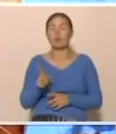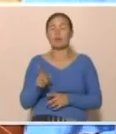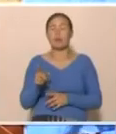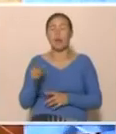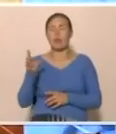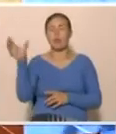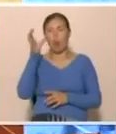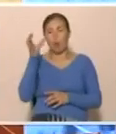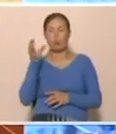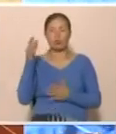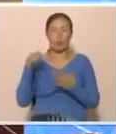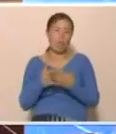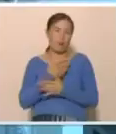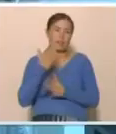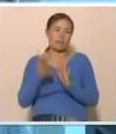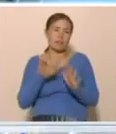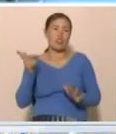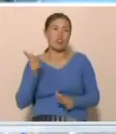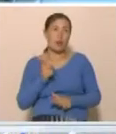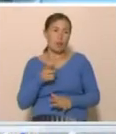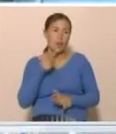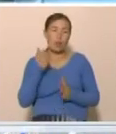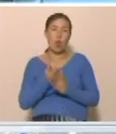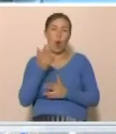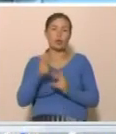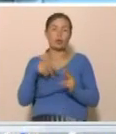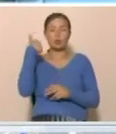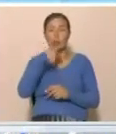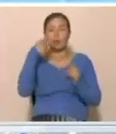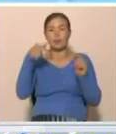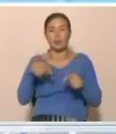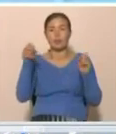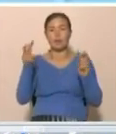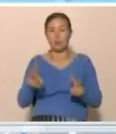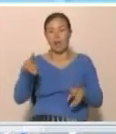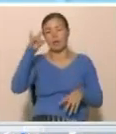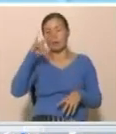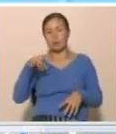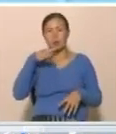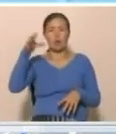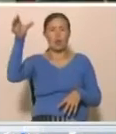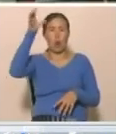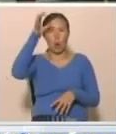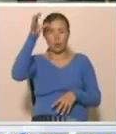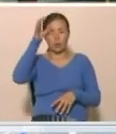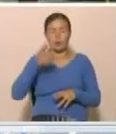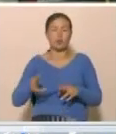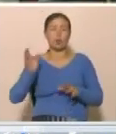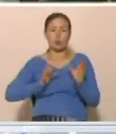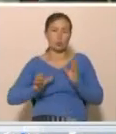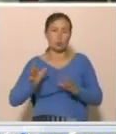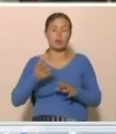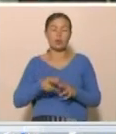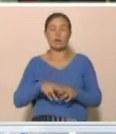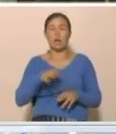и докторов наук. До конца года здесь будут работать специалисты Казахского научно-исследовательского института онкологии